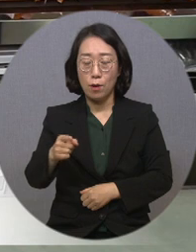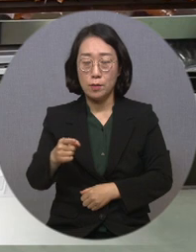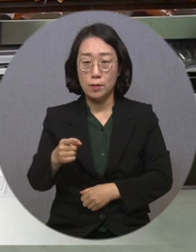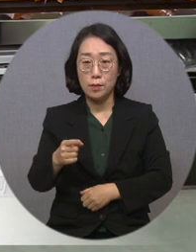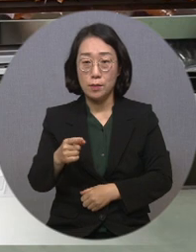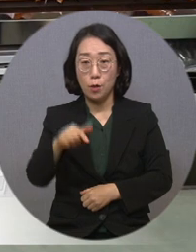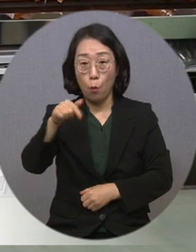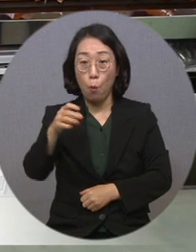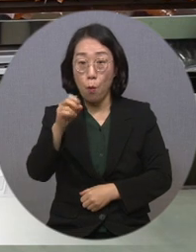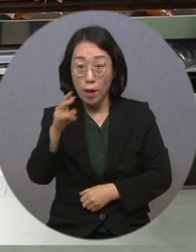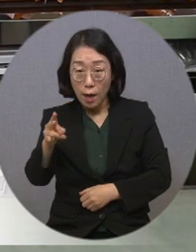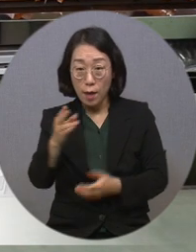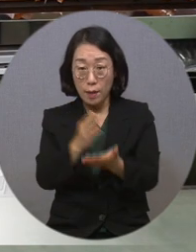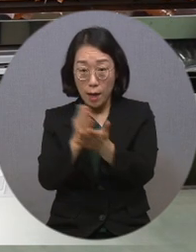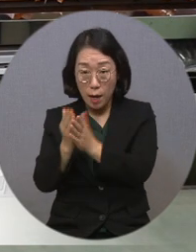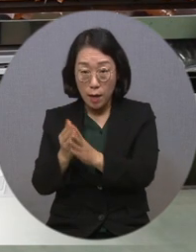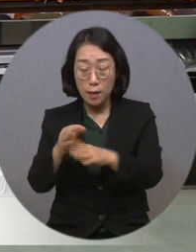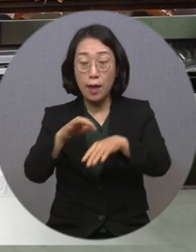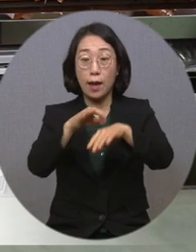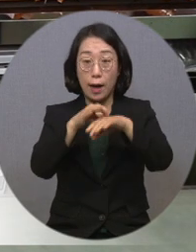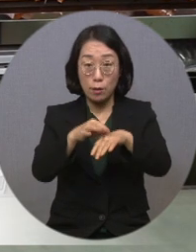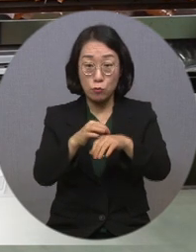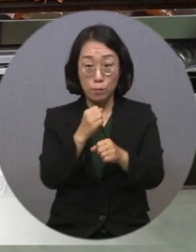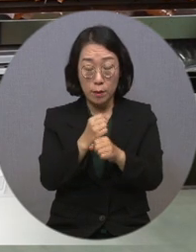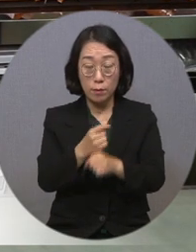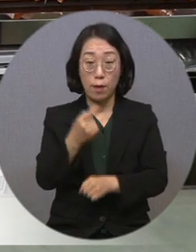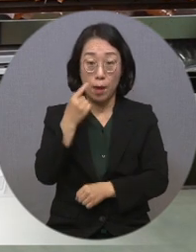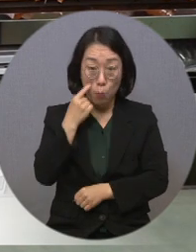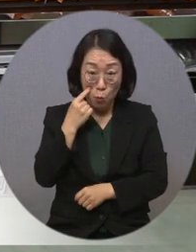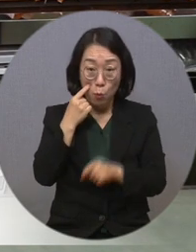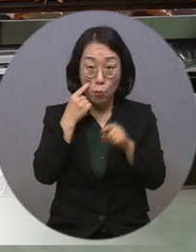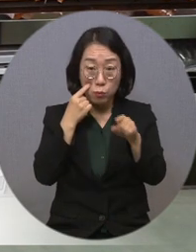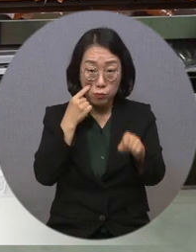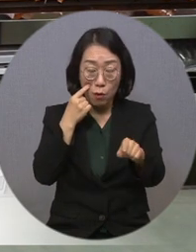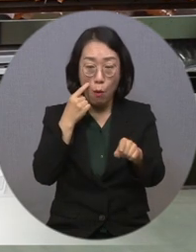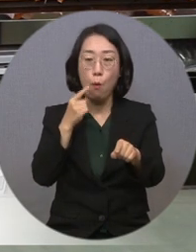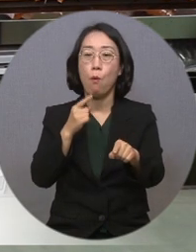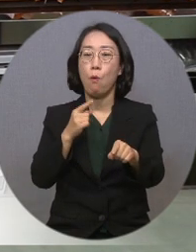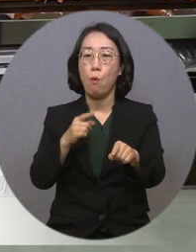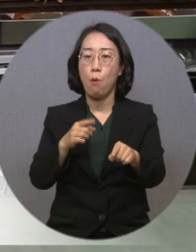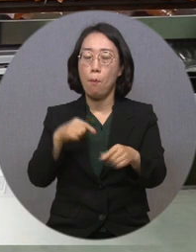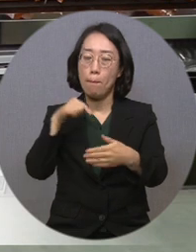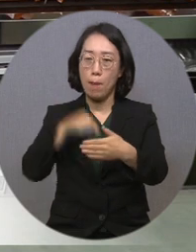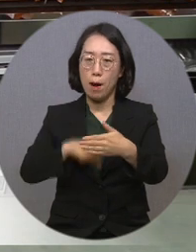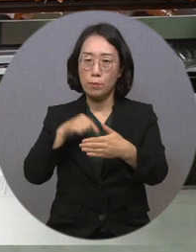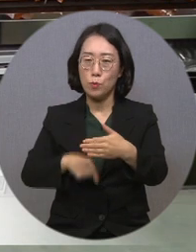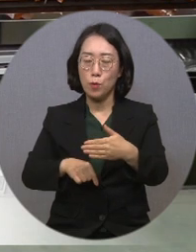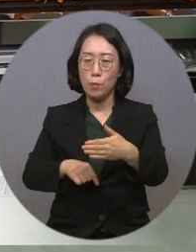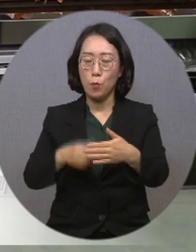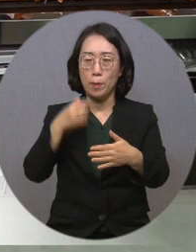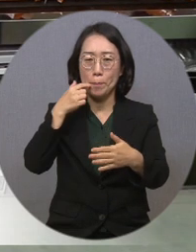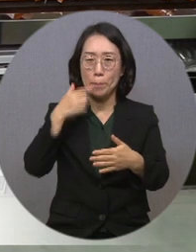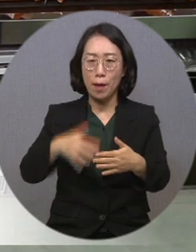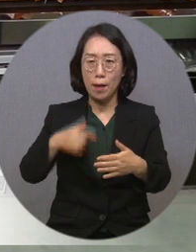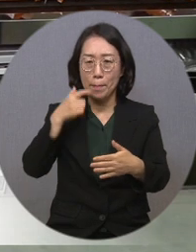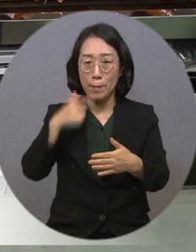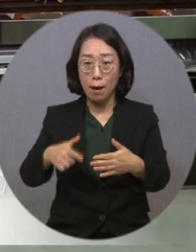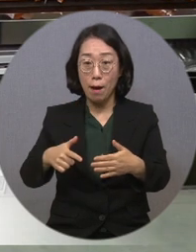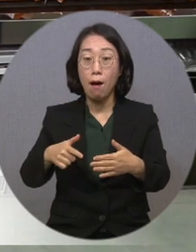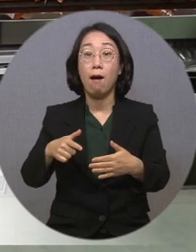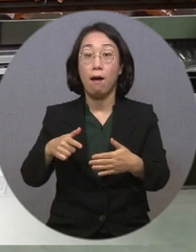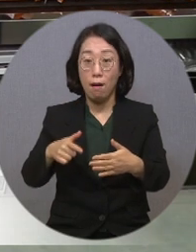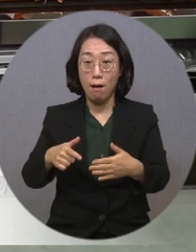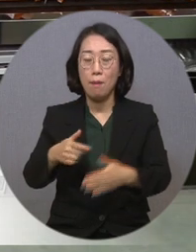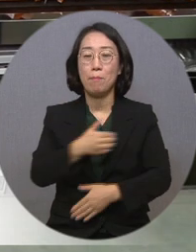접하다가 가죽 공예를 접하게 됐을 때 그 무언가 마음속에 그 채워지지 않는 욕구가 가죽